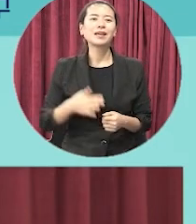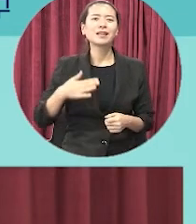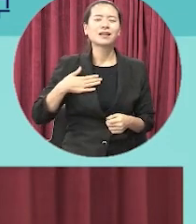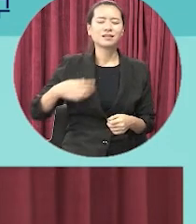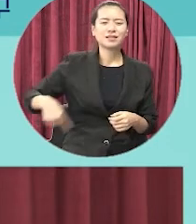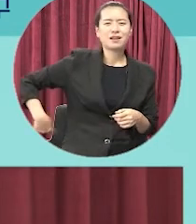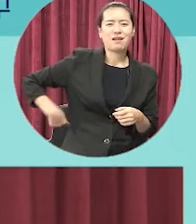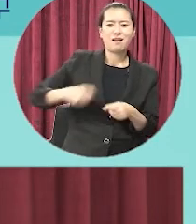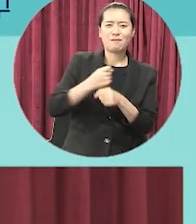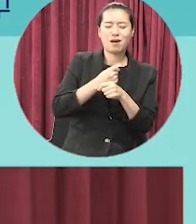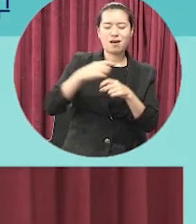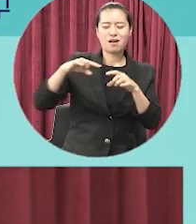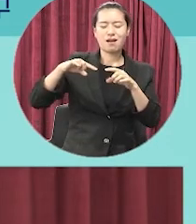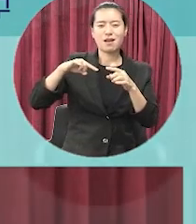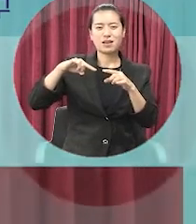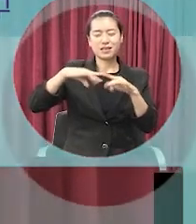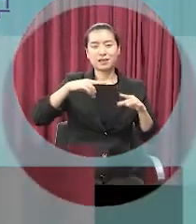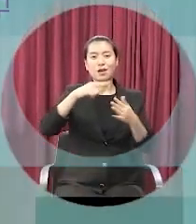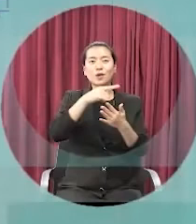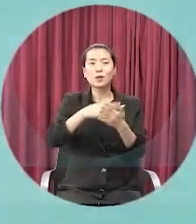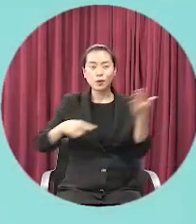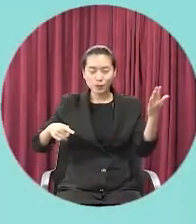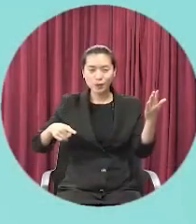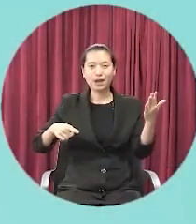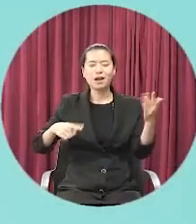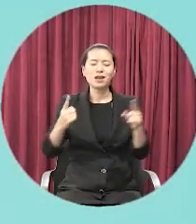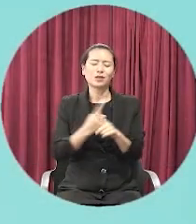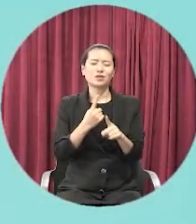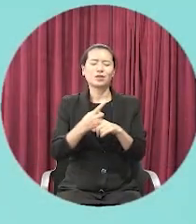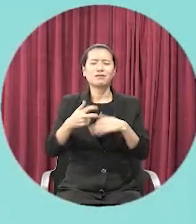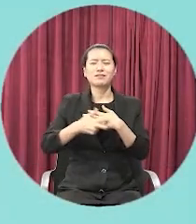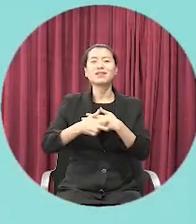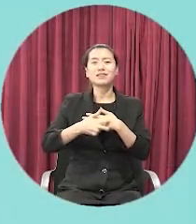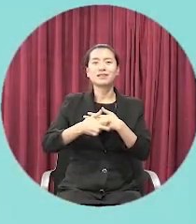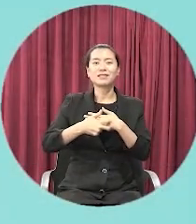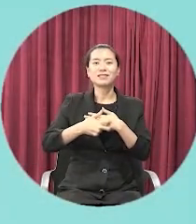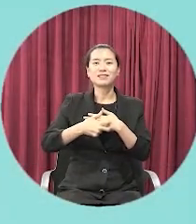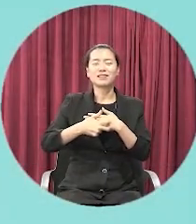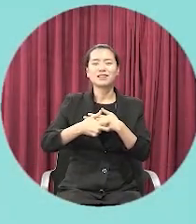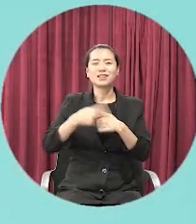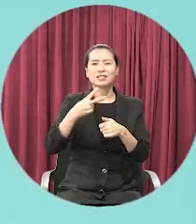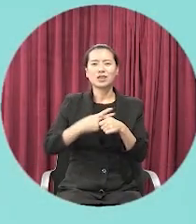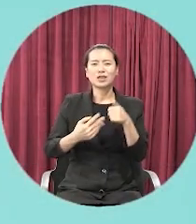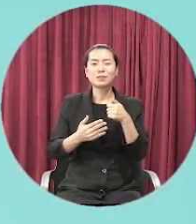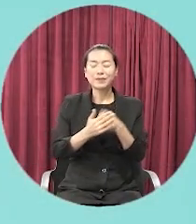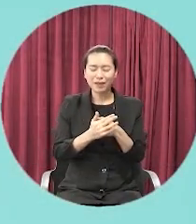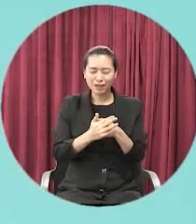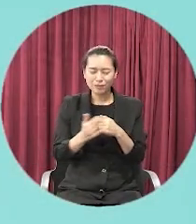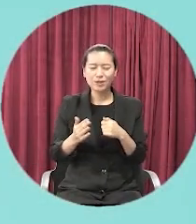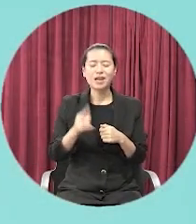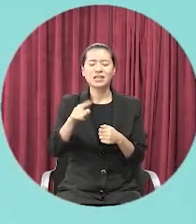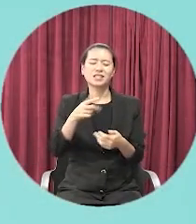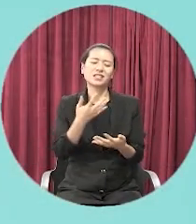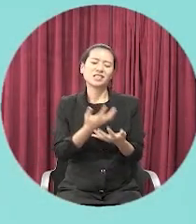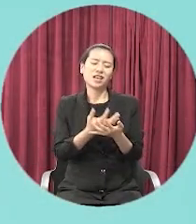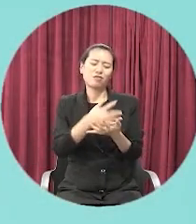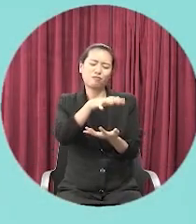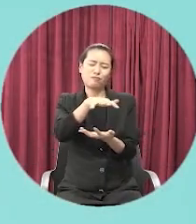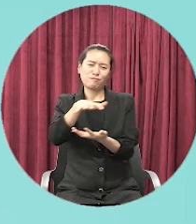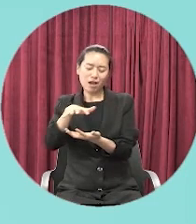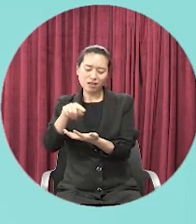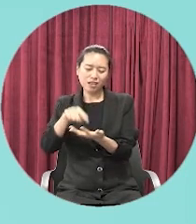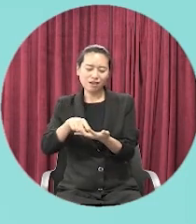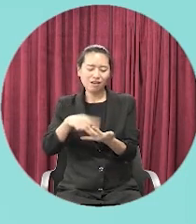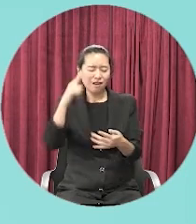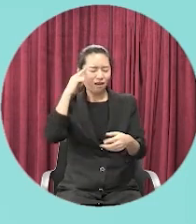손상 환자를 전문으로 진료하는 의사 기 때문에 사실은 척수손상 환자의 데이터를 이용해서 이렇게 연구를